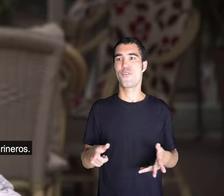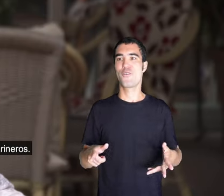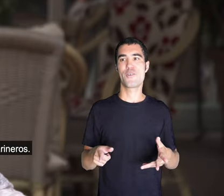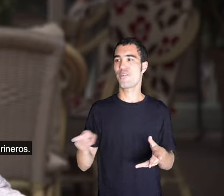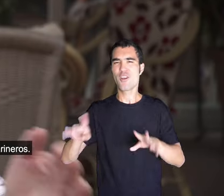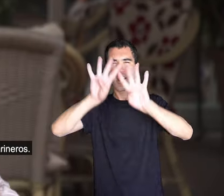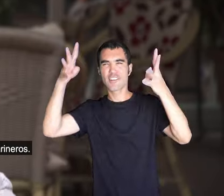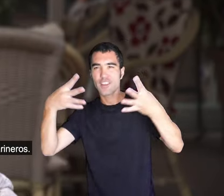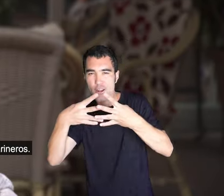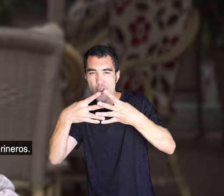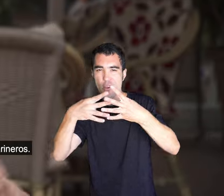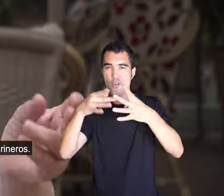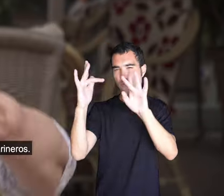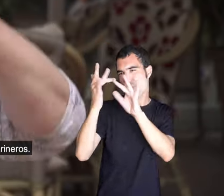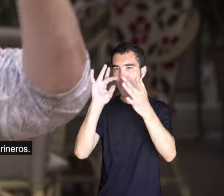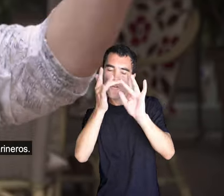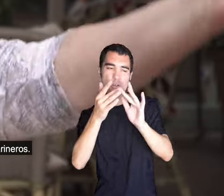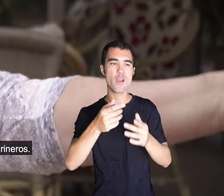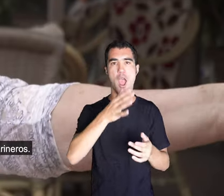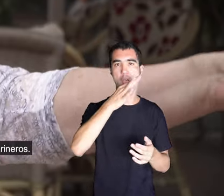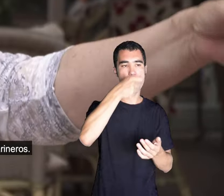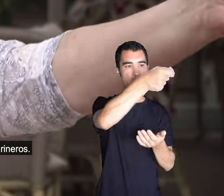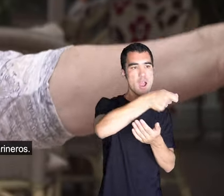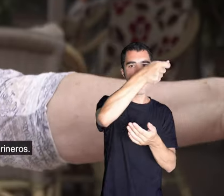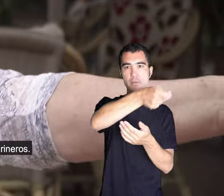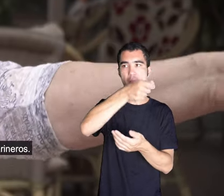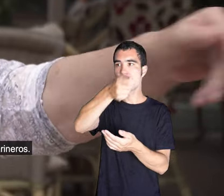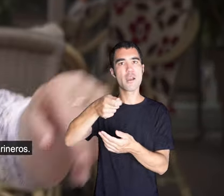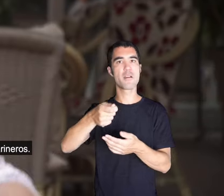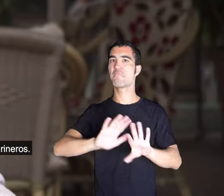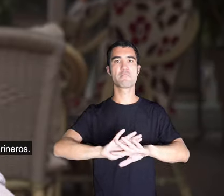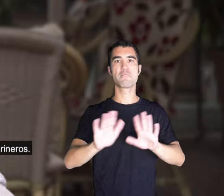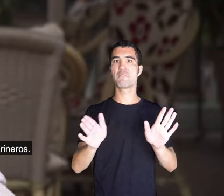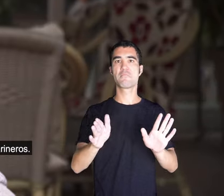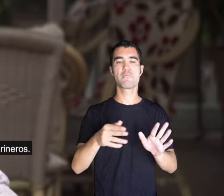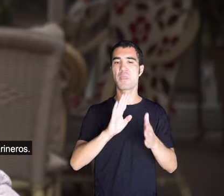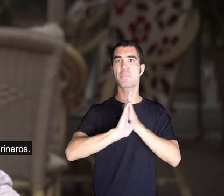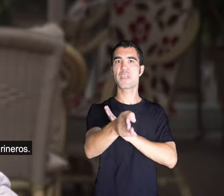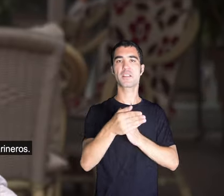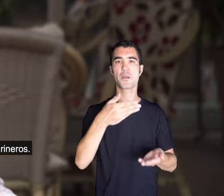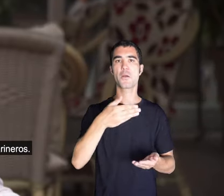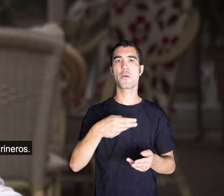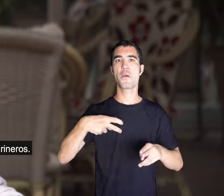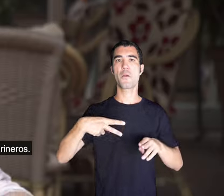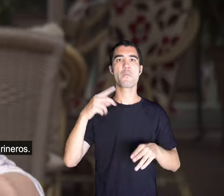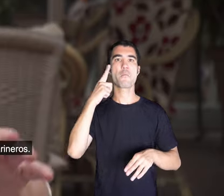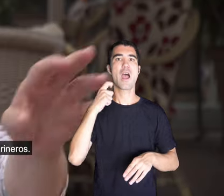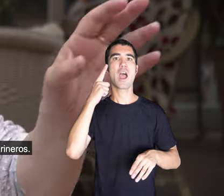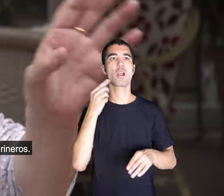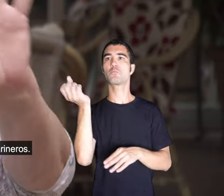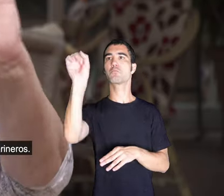por internet, los pagos directamente al banco, a la cuenta de los